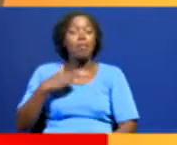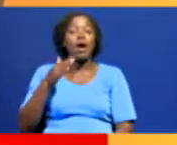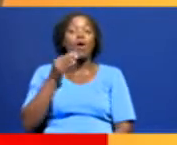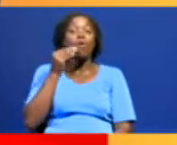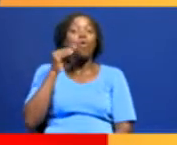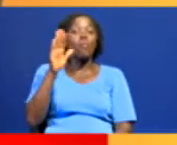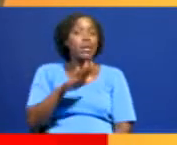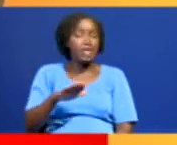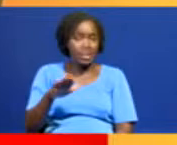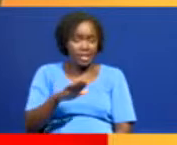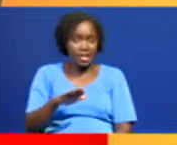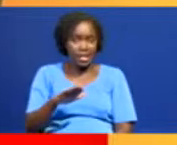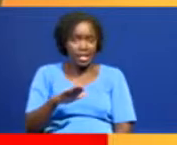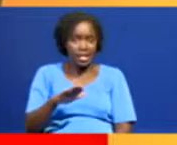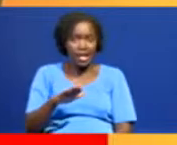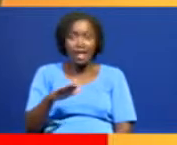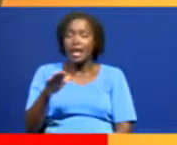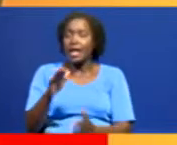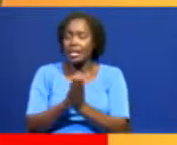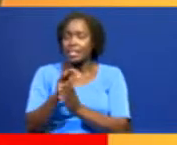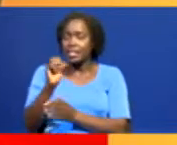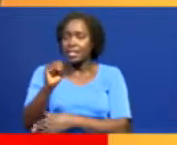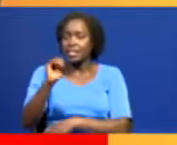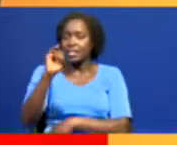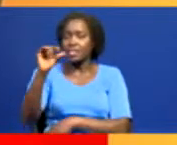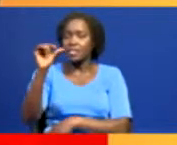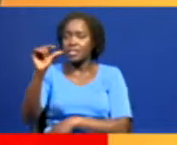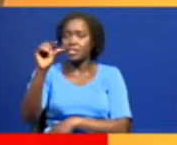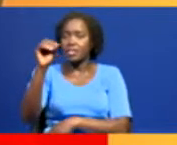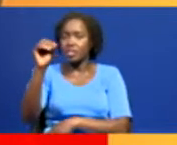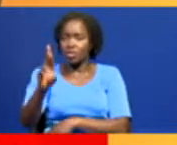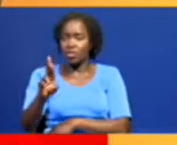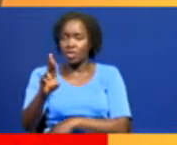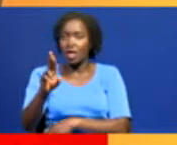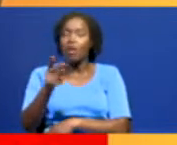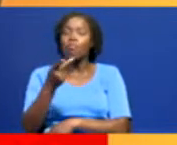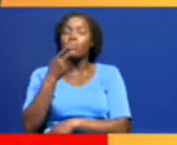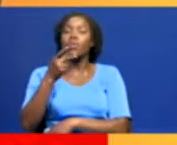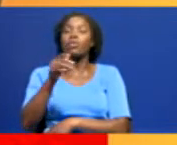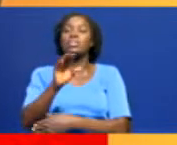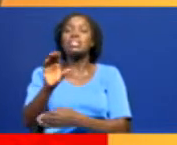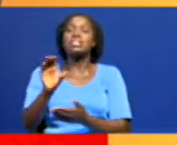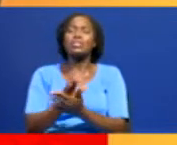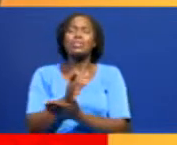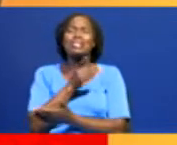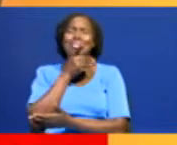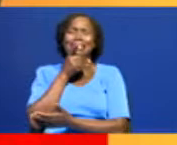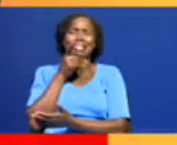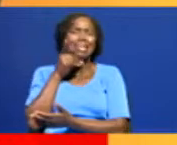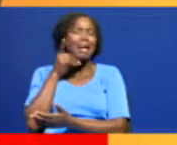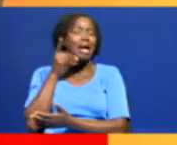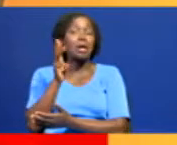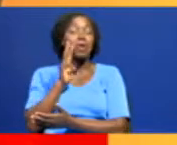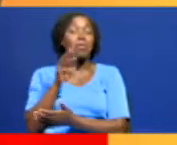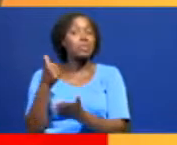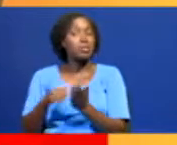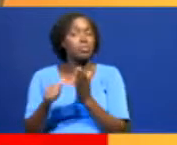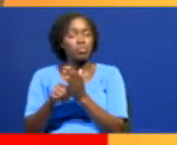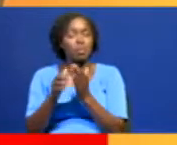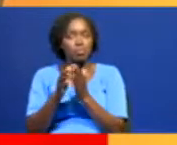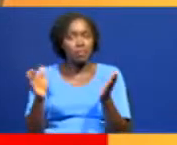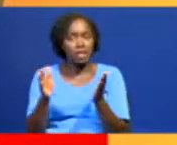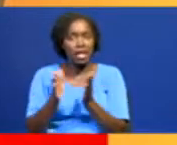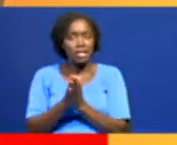na mahali ambapo anatoka mjumbe wa Segor ama Pokot Central ni eneo kame na hatuna maji. Na nimeona gavana